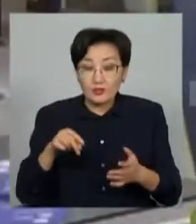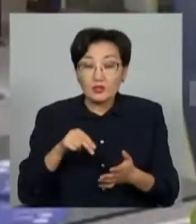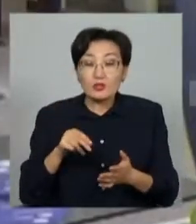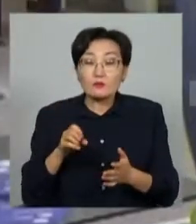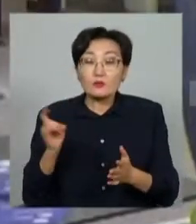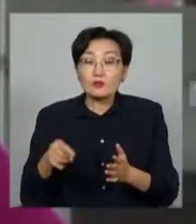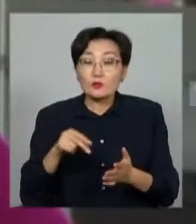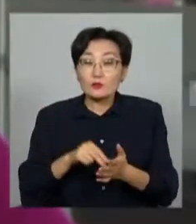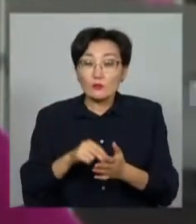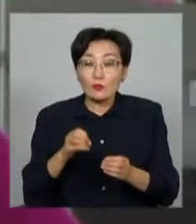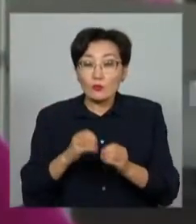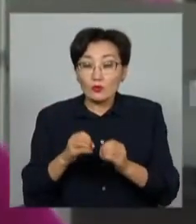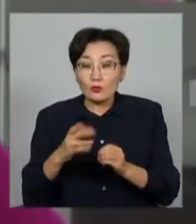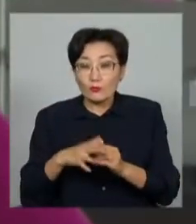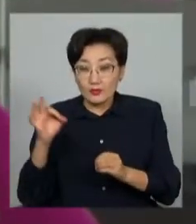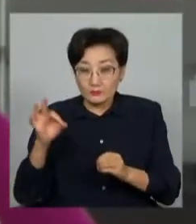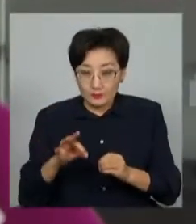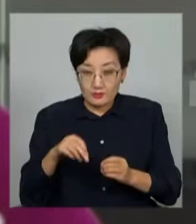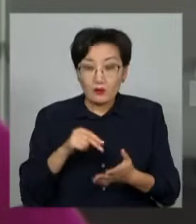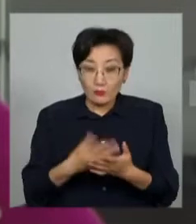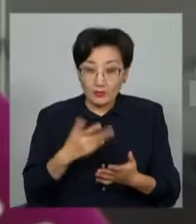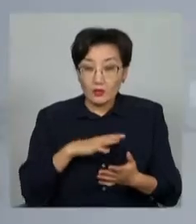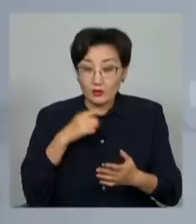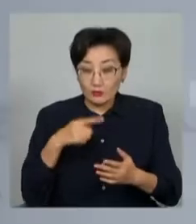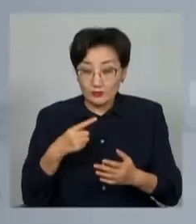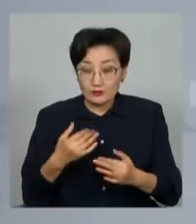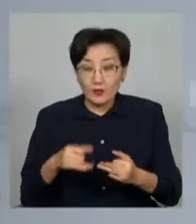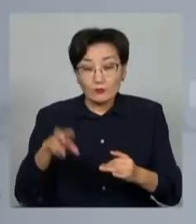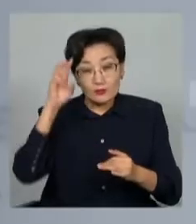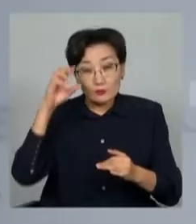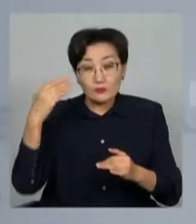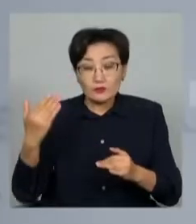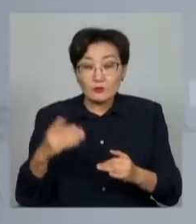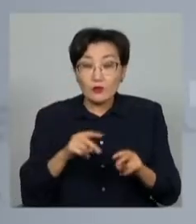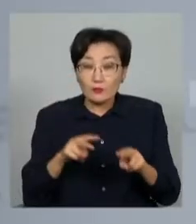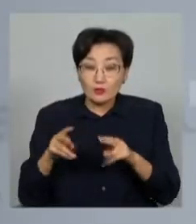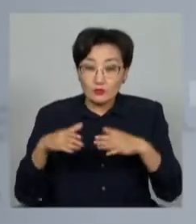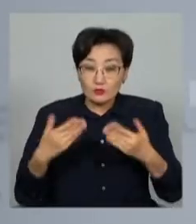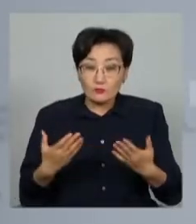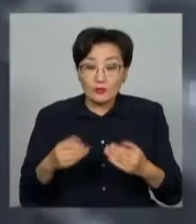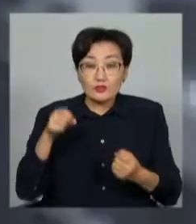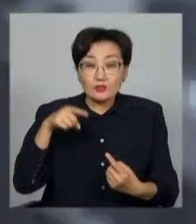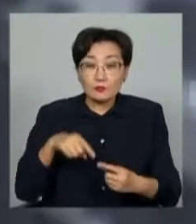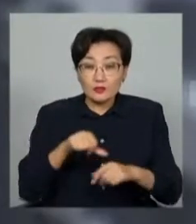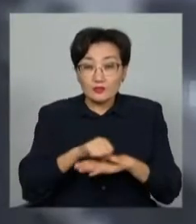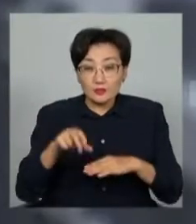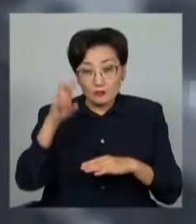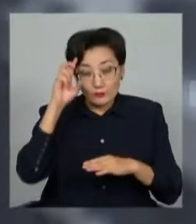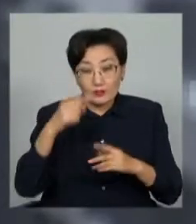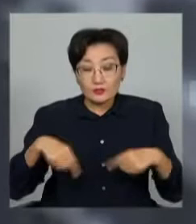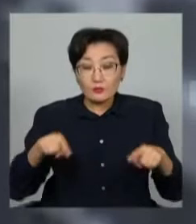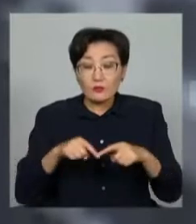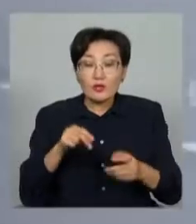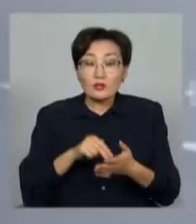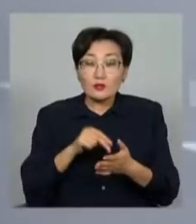бағасы 15%-ға қымбаттағанын растап отыр. Оның айтуынша мемлекет тарапынан бақылау жоқ. Сәйкесінше шетелдік компаниялардың